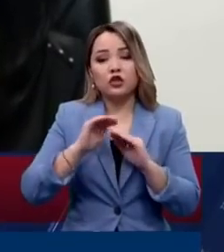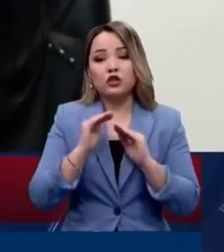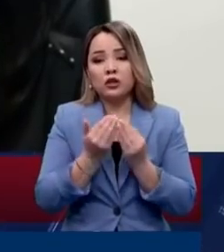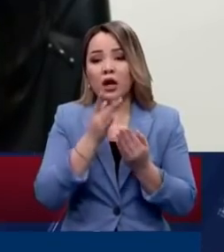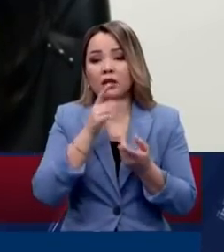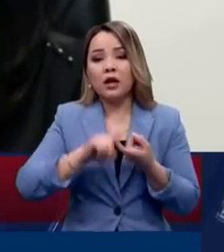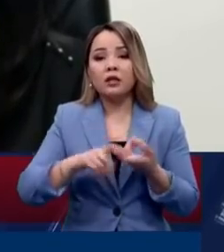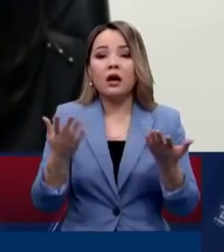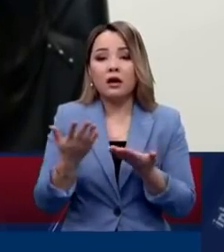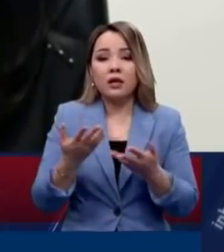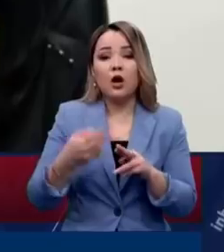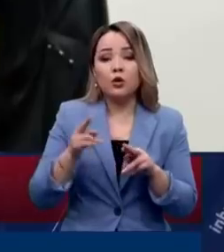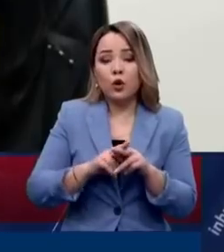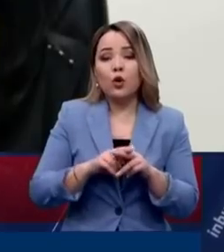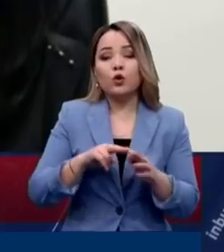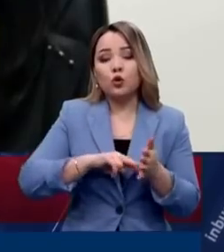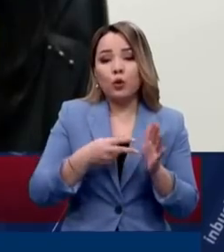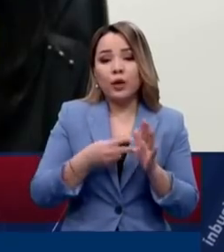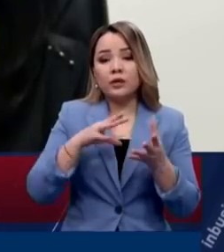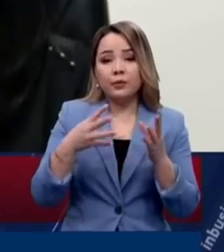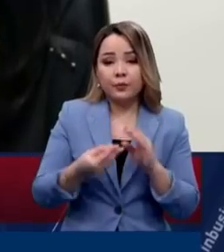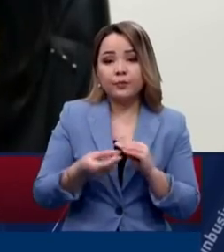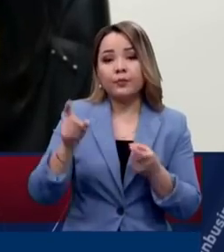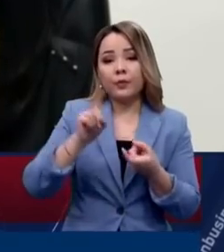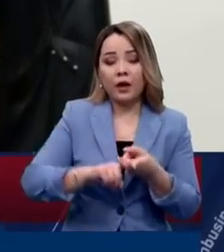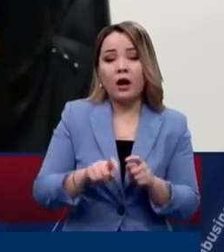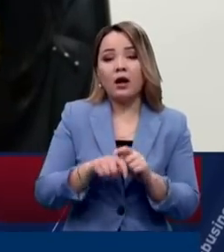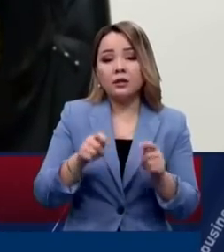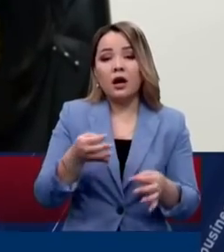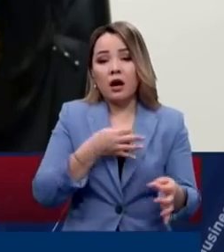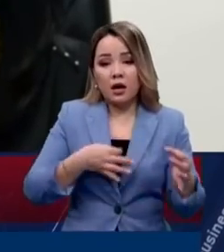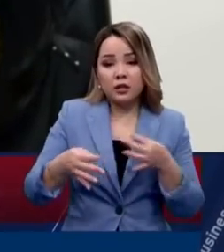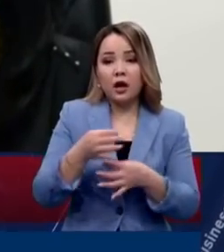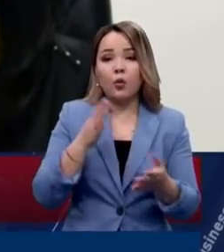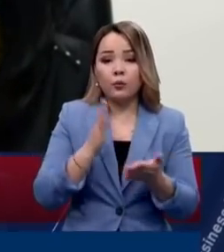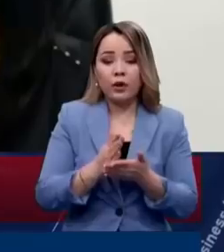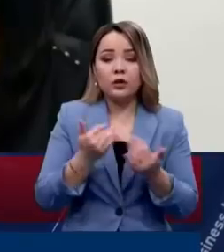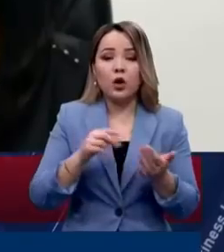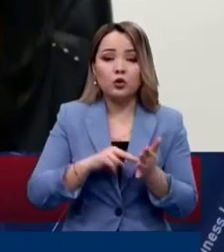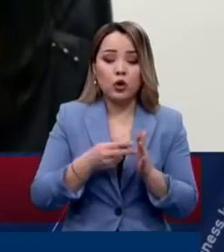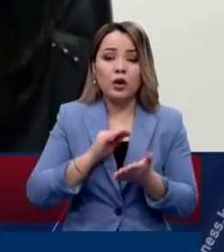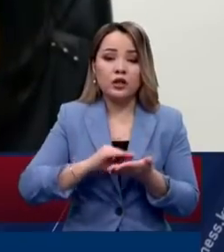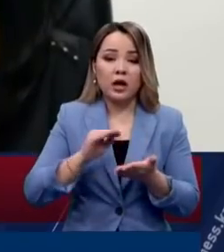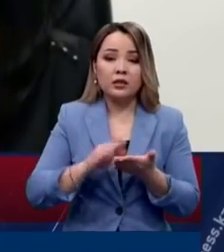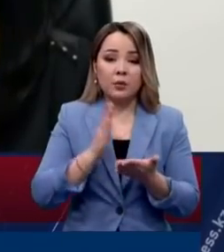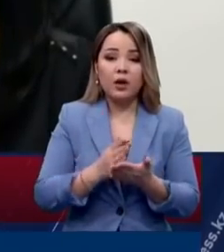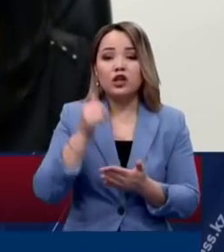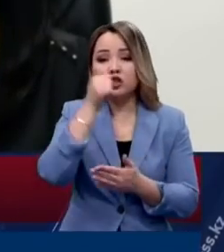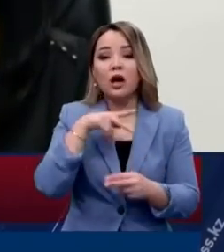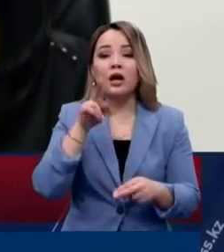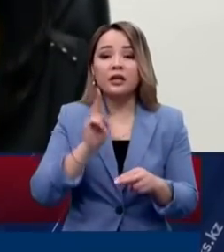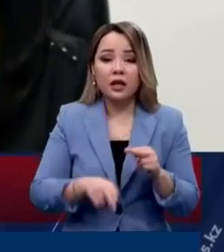Иә, бұл мерзімдерде осы жобада, қазір жоба ашық талқылауда, жобада жазылған. Мысалы жыл